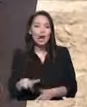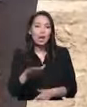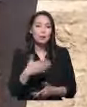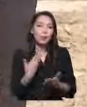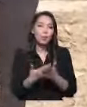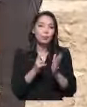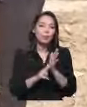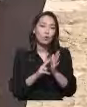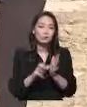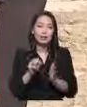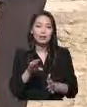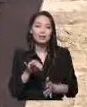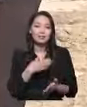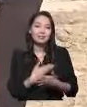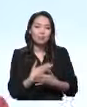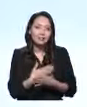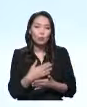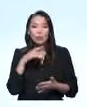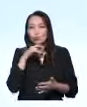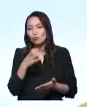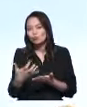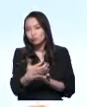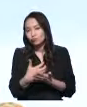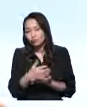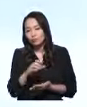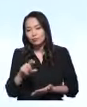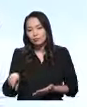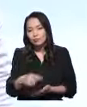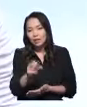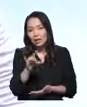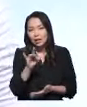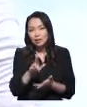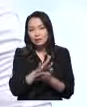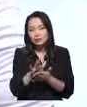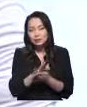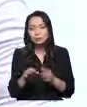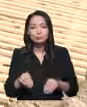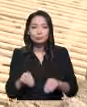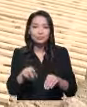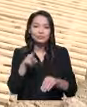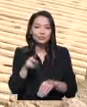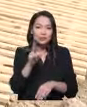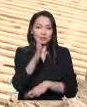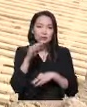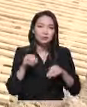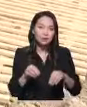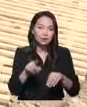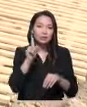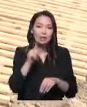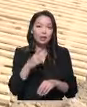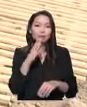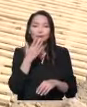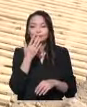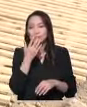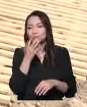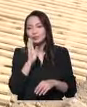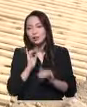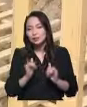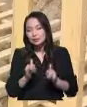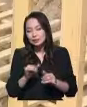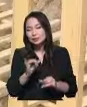80 активистов собрали мусор и почистили арыки. Кроме того, посадили более 2000 саженцев, а также полили и побелили